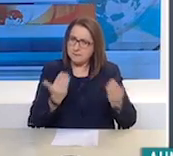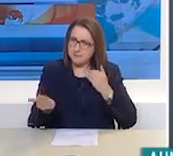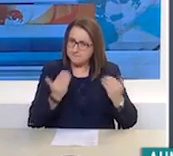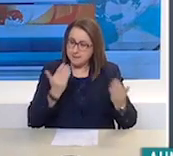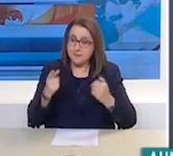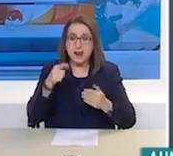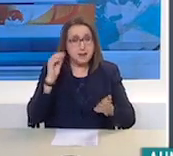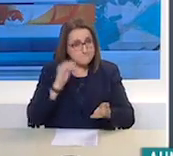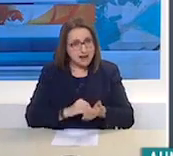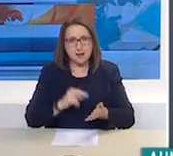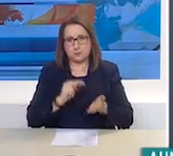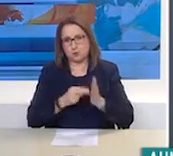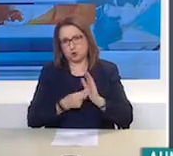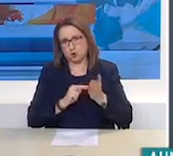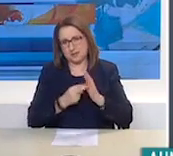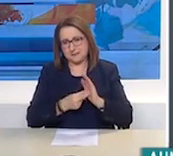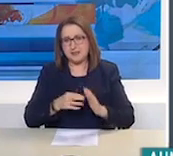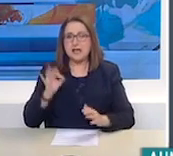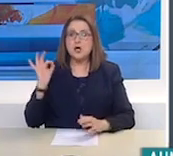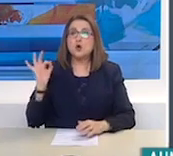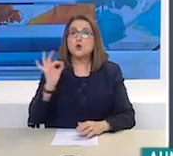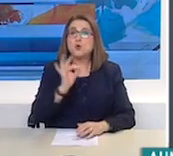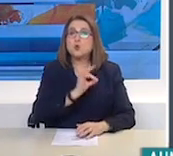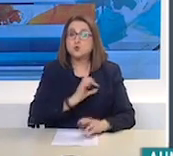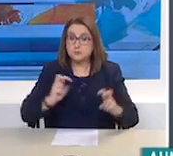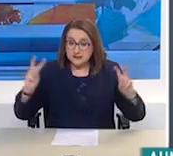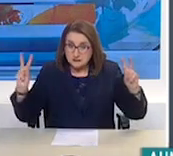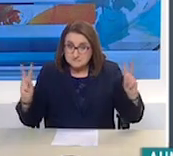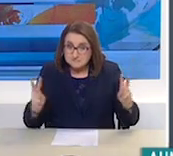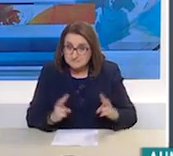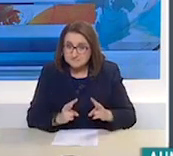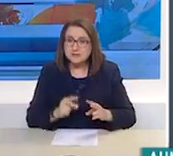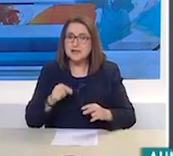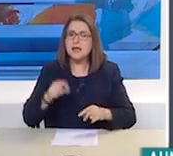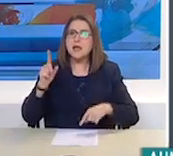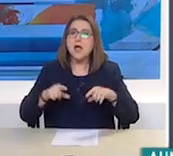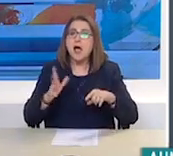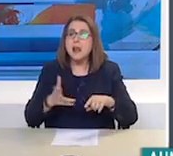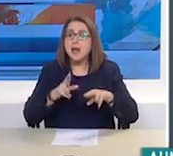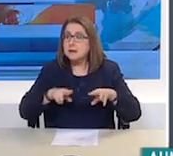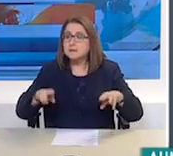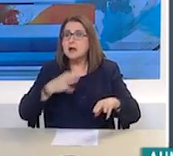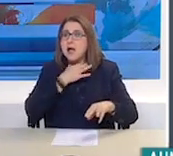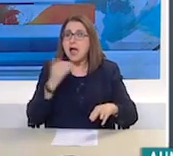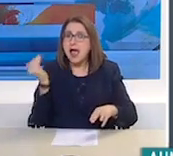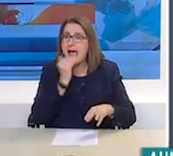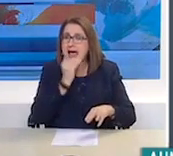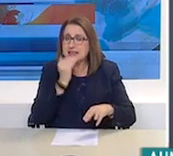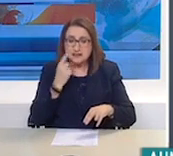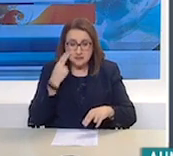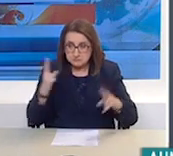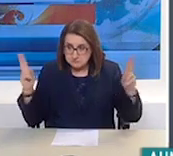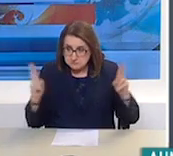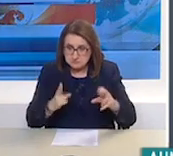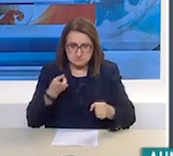μείωση των κρουσμάτων εν γέννη αλλά και των νοσηλιών σε κοινούς θαλάμους και μονάδες εντατικής θεραπείας δεν σημαίνει πως ο ιός εξαφανίστηκε